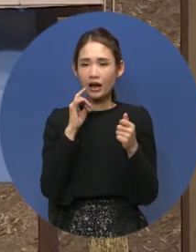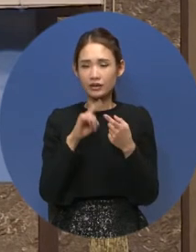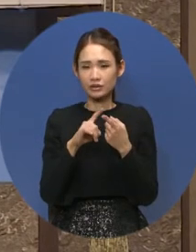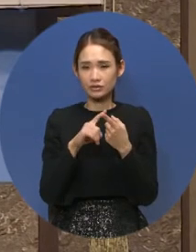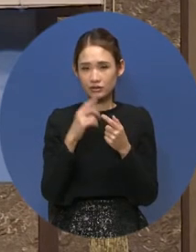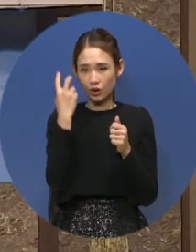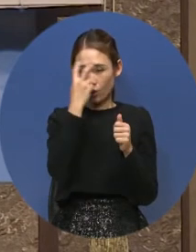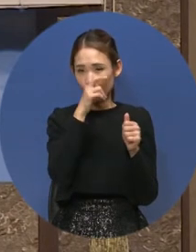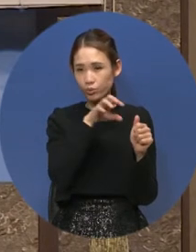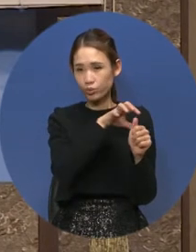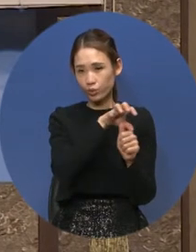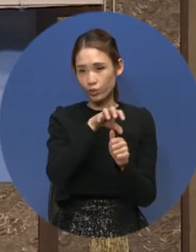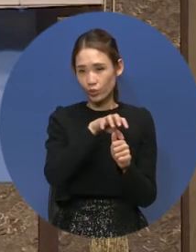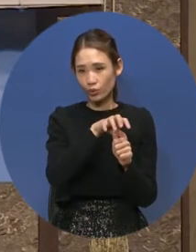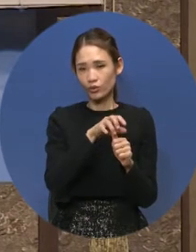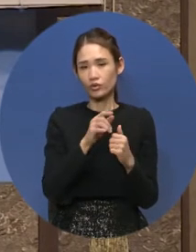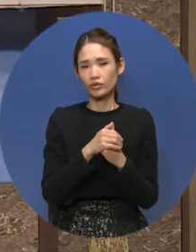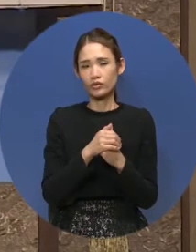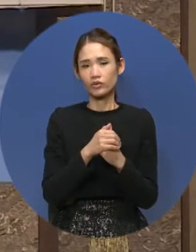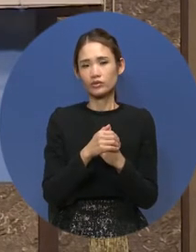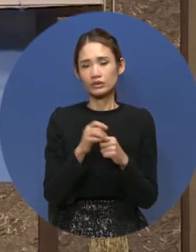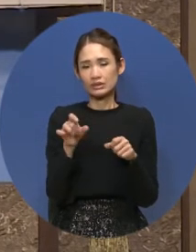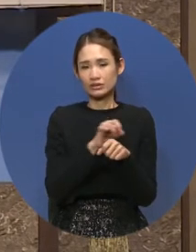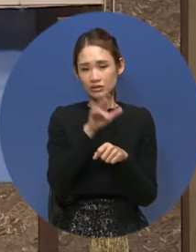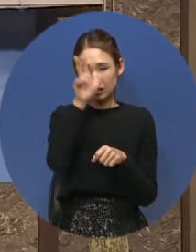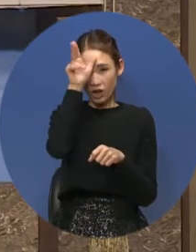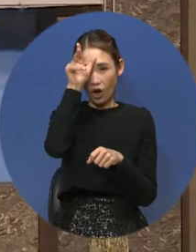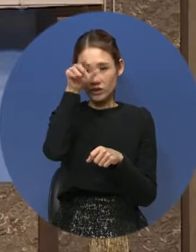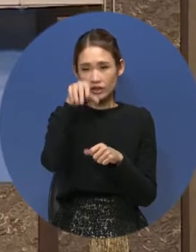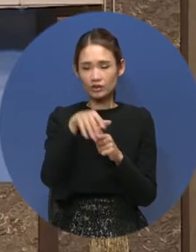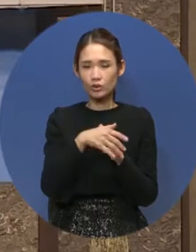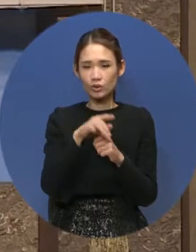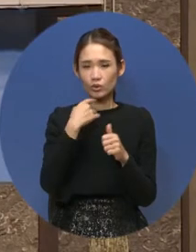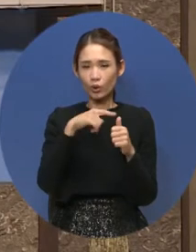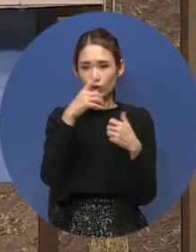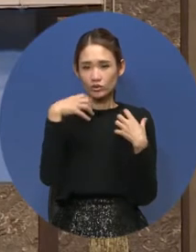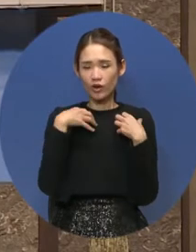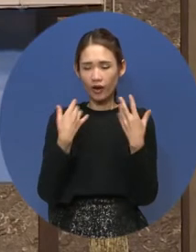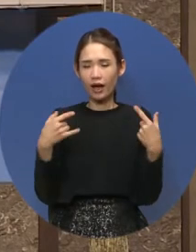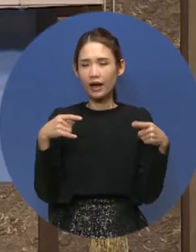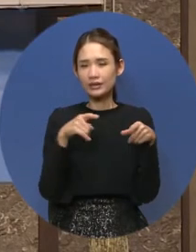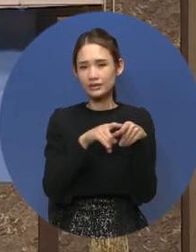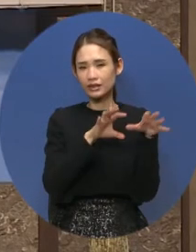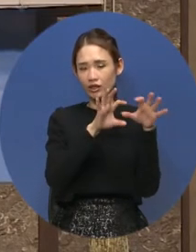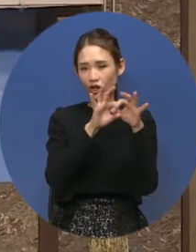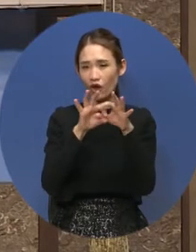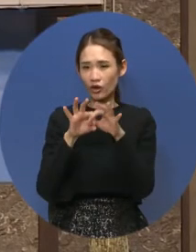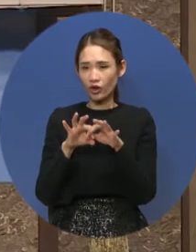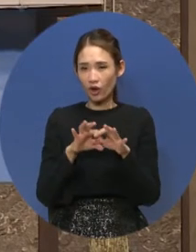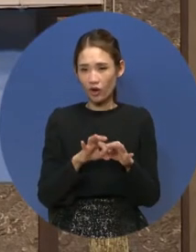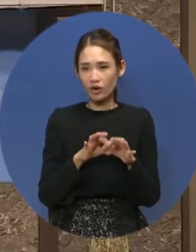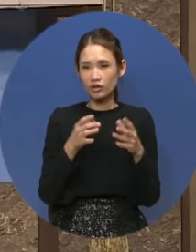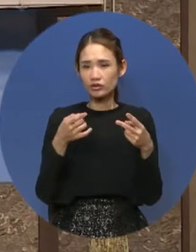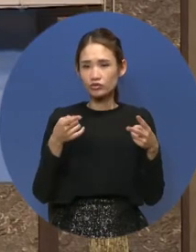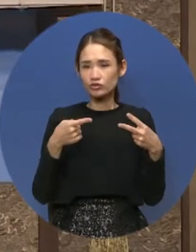보호를 직접 해서 특히 이제 경찰서와 교육청 등과 연계를 같이 해서 시너지를 네. 높이고